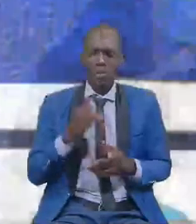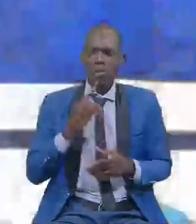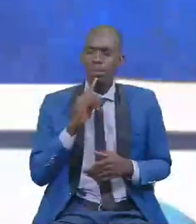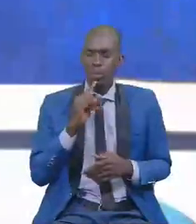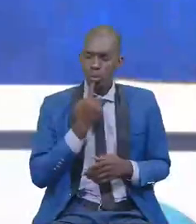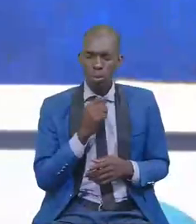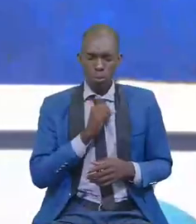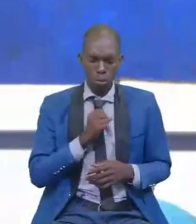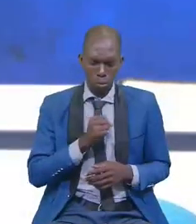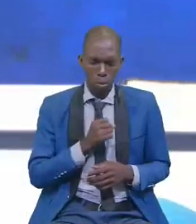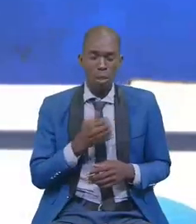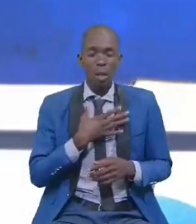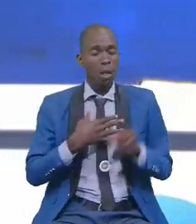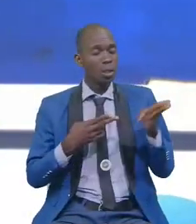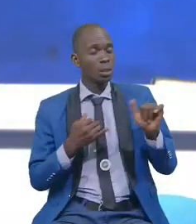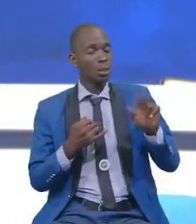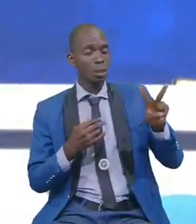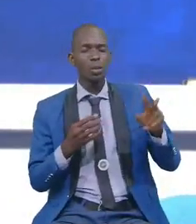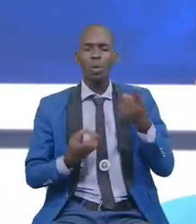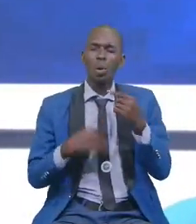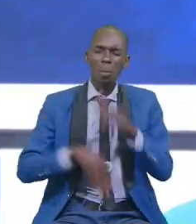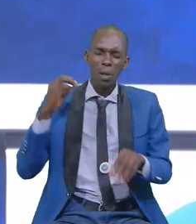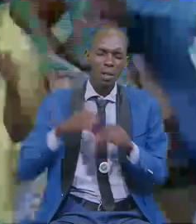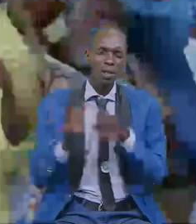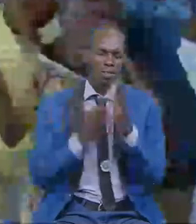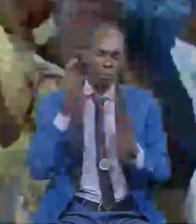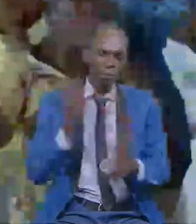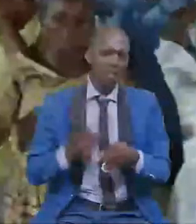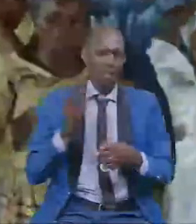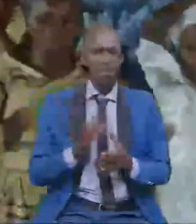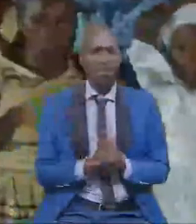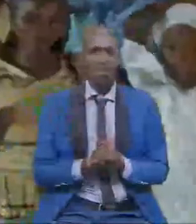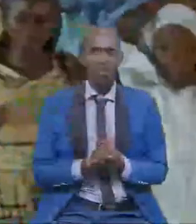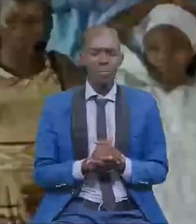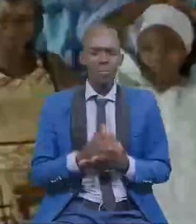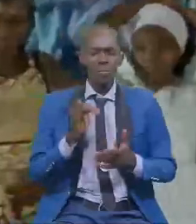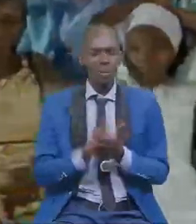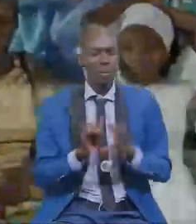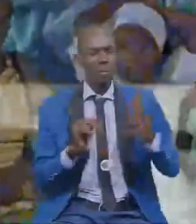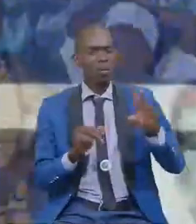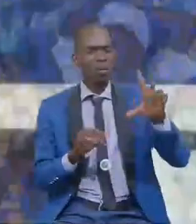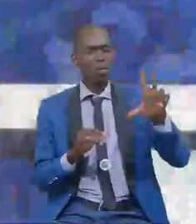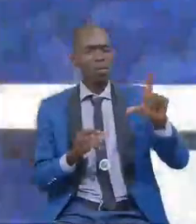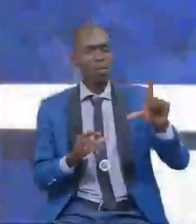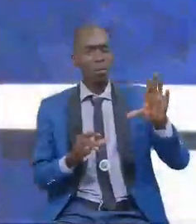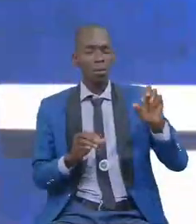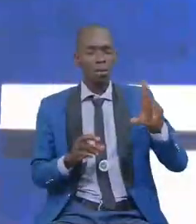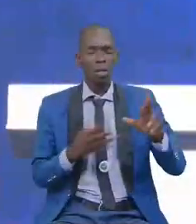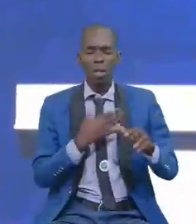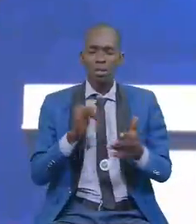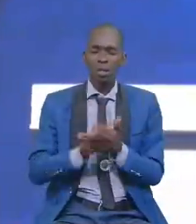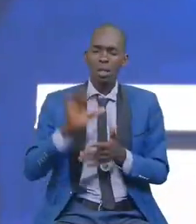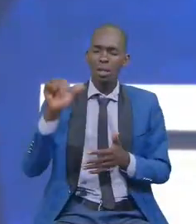Tuberculose, VIH, sida, sortez au nom de Jésus. Ulcère, cancer,